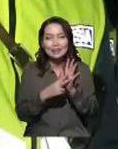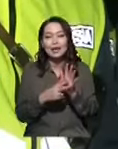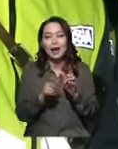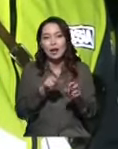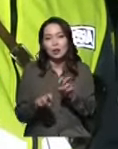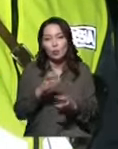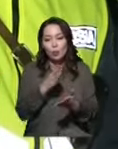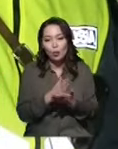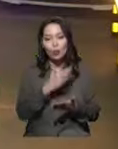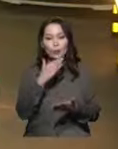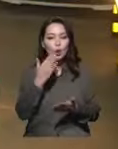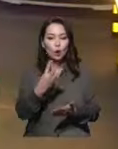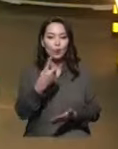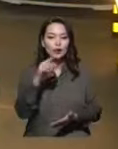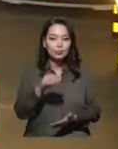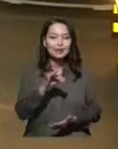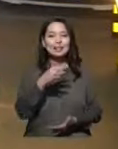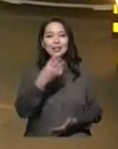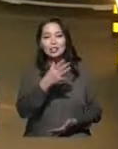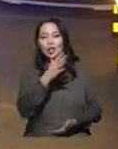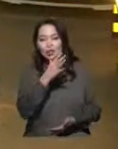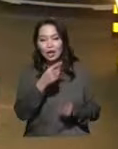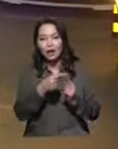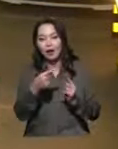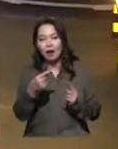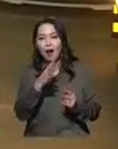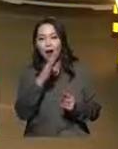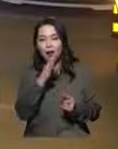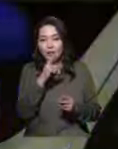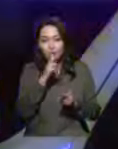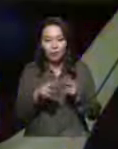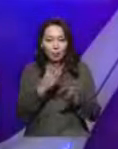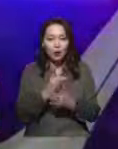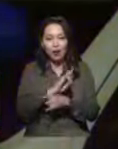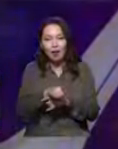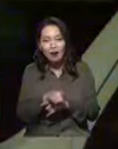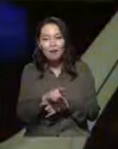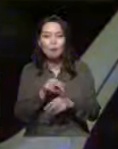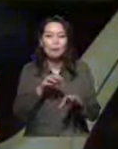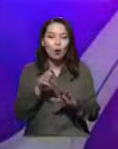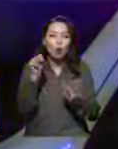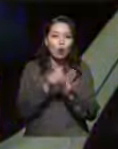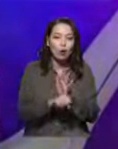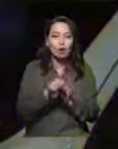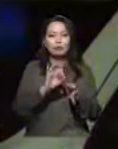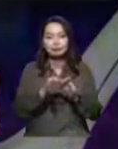Олардың көбі негізінен 31 мен 40 жас аралығындағы ер адамдар. Басым бөлігі алаяқтық, ұрлық және адам өлтіру дерегі